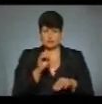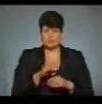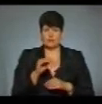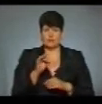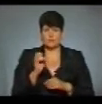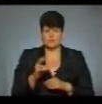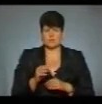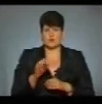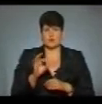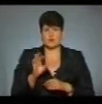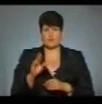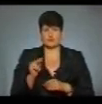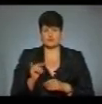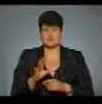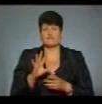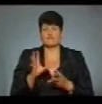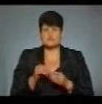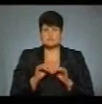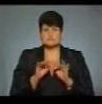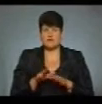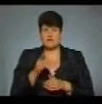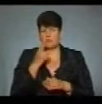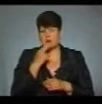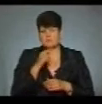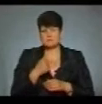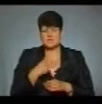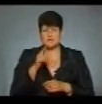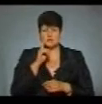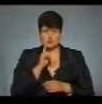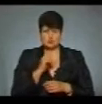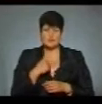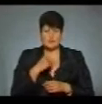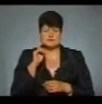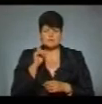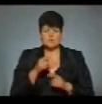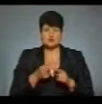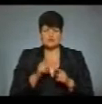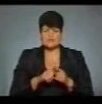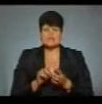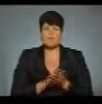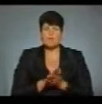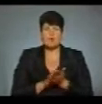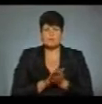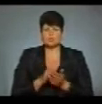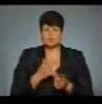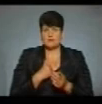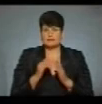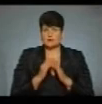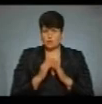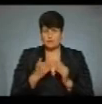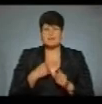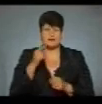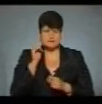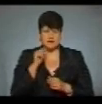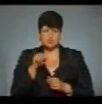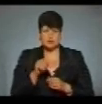овочі. Все діло в привичці. Мені зручно, тому що я знаю, що це є помито в мене вдома. Я знаю, що